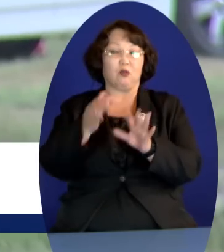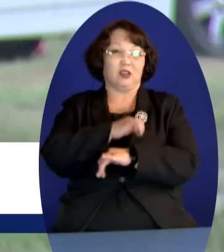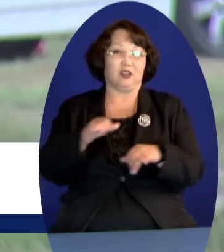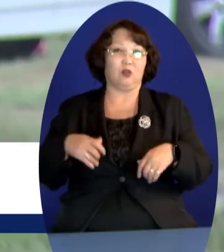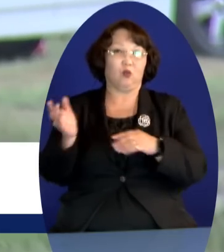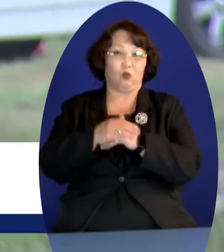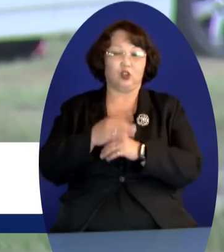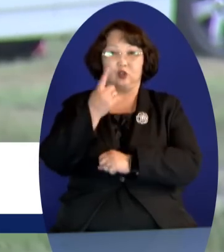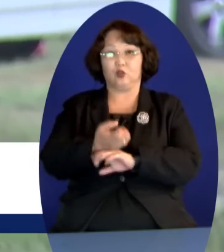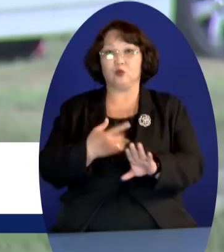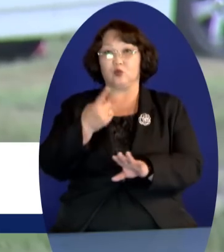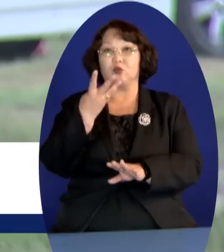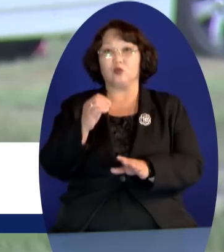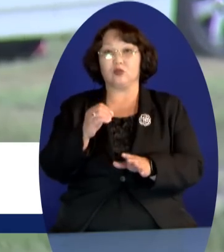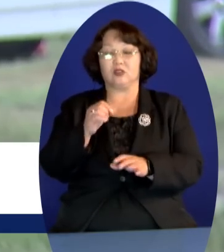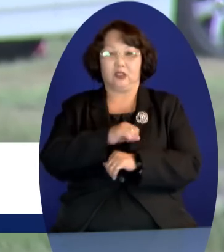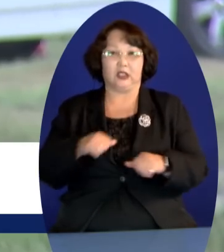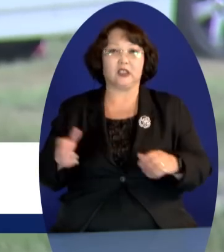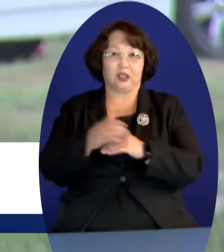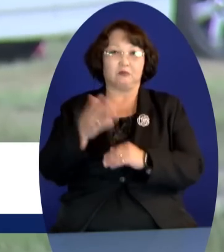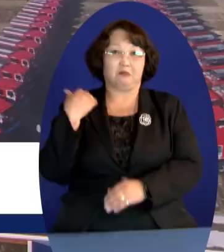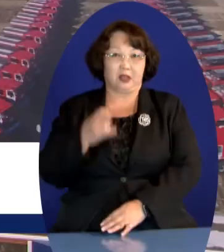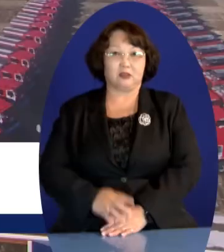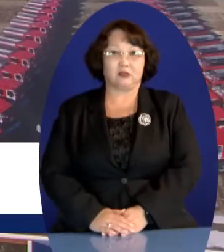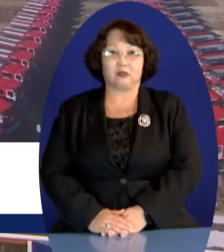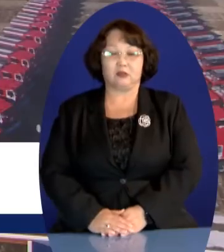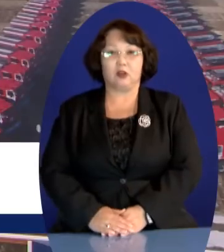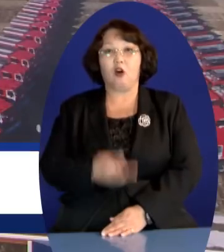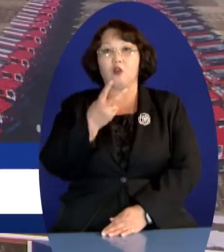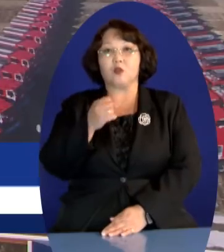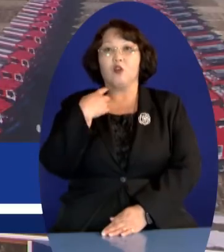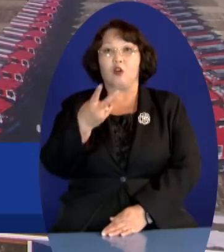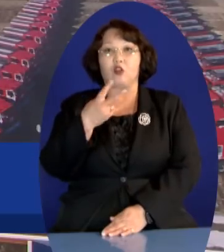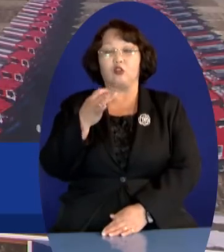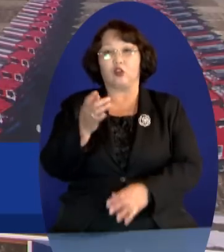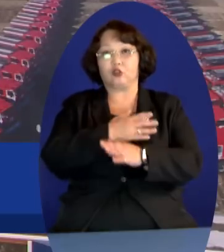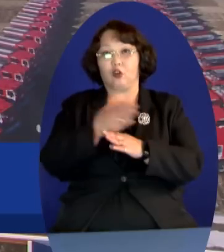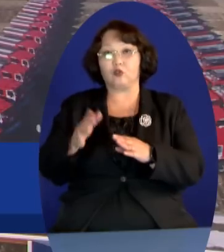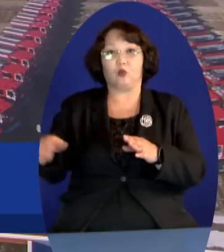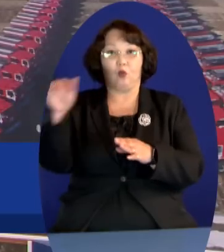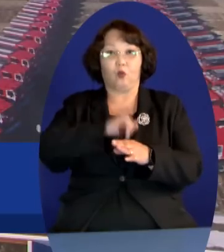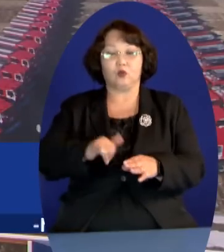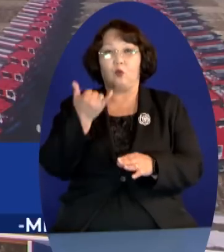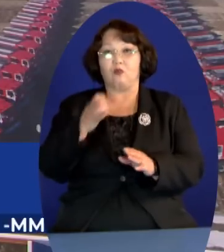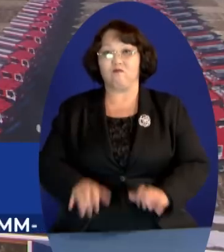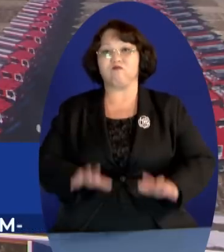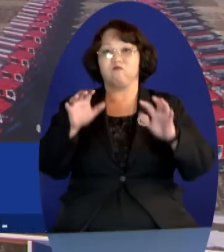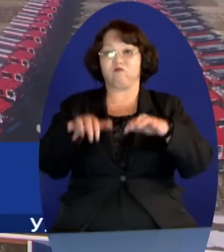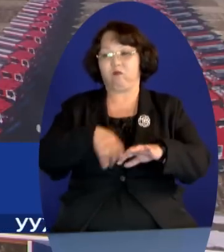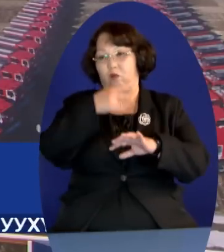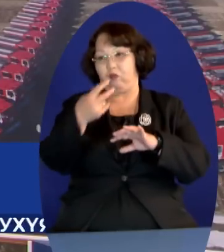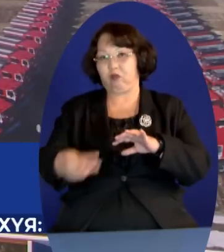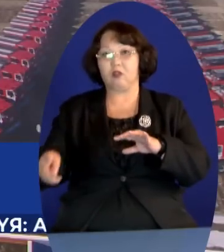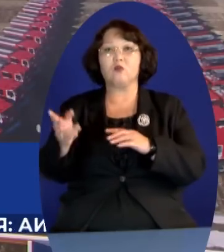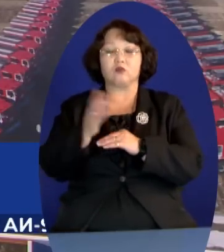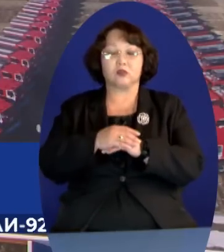онд 140 орчим иргэн амь насаа алджээ. 2022 он гарснаас хойш улсын хэмжээнд усны ослоор нийтдээ